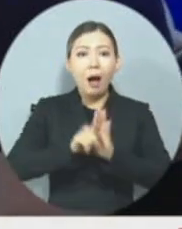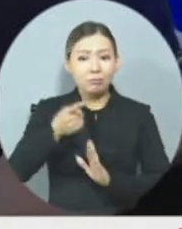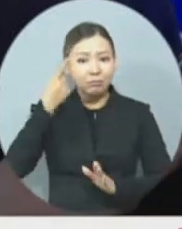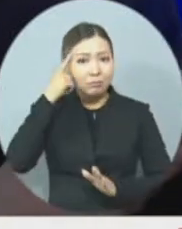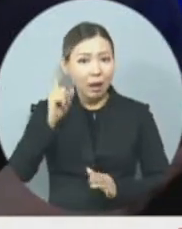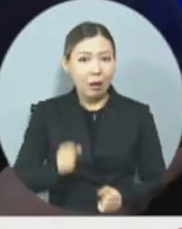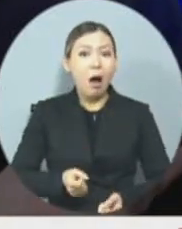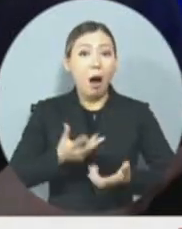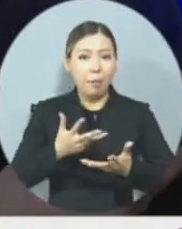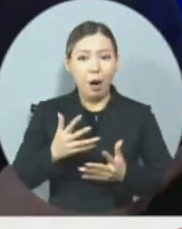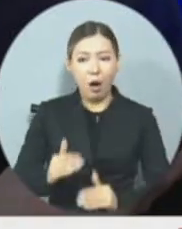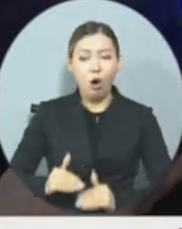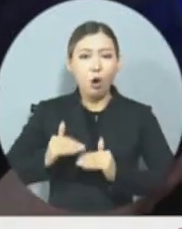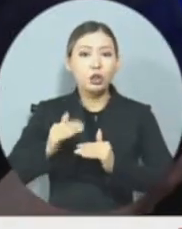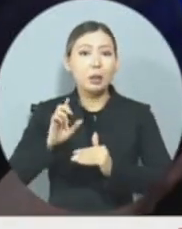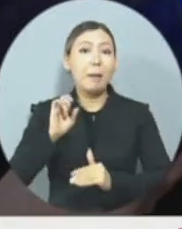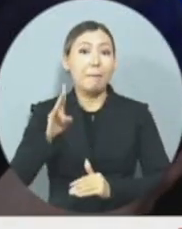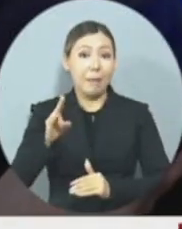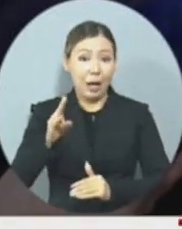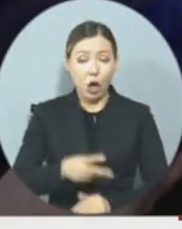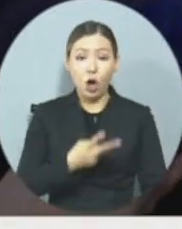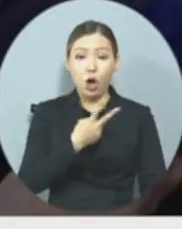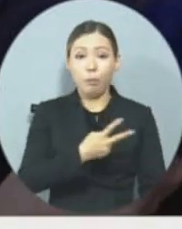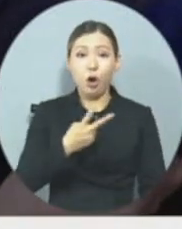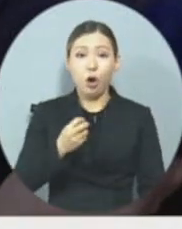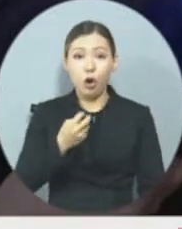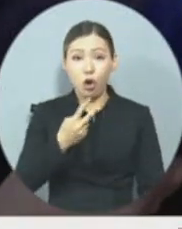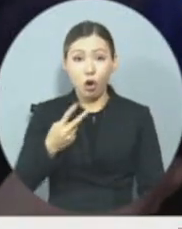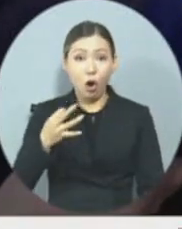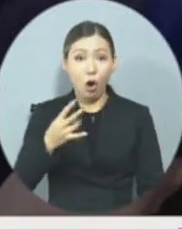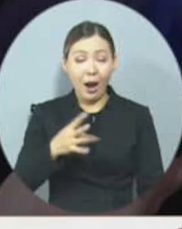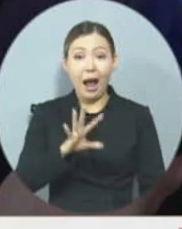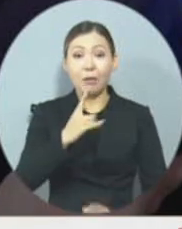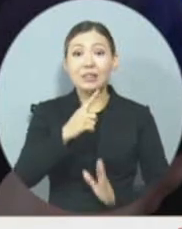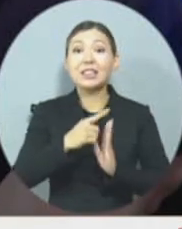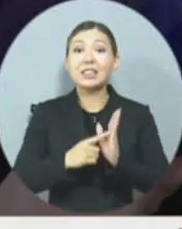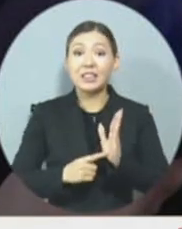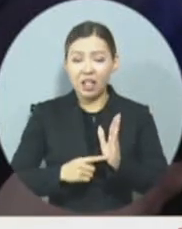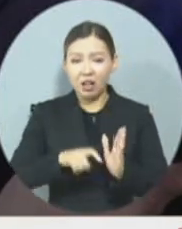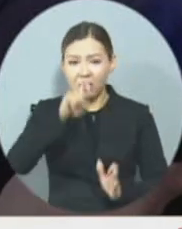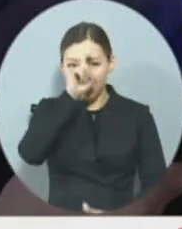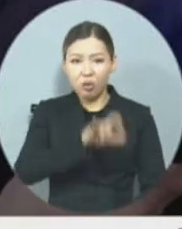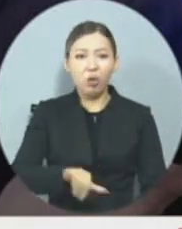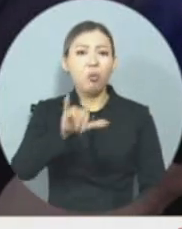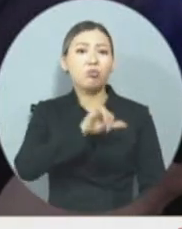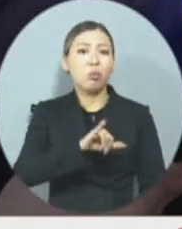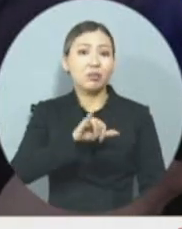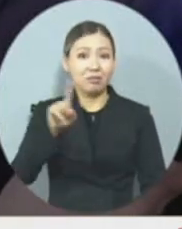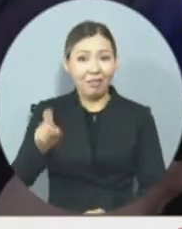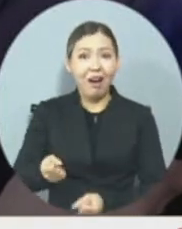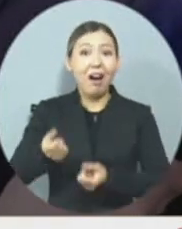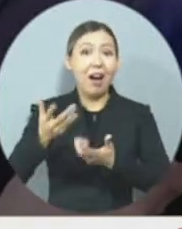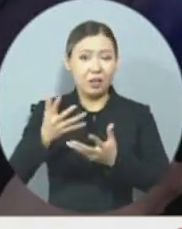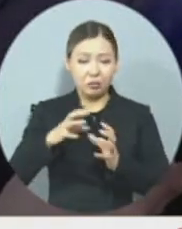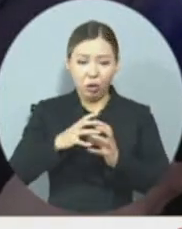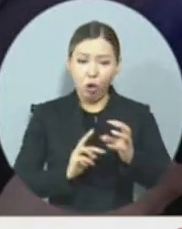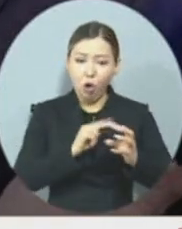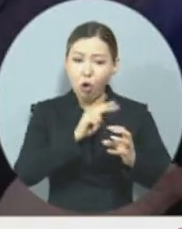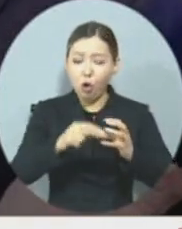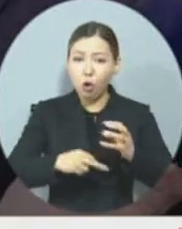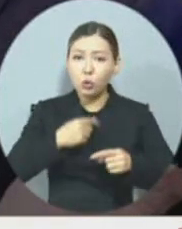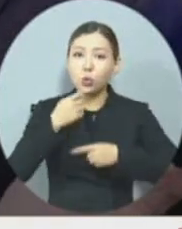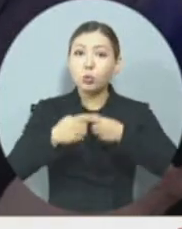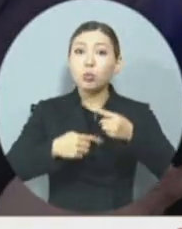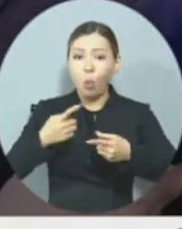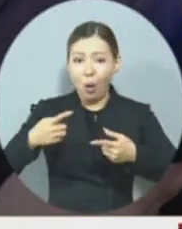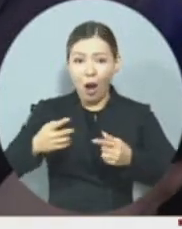хөгжлийн банктай 2022 оны 11 дүгээр сард Египт улсад болсон уран зөвлөлийн өөрчлөлт нэгц үндэсний байгууллага зөрг өнгийн зөв талуудын багварлалтаар